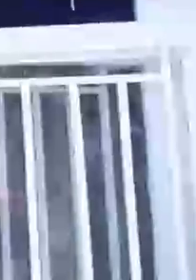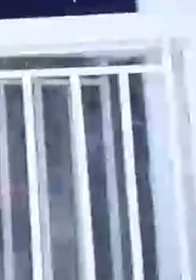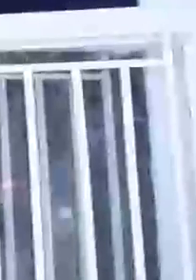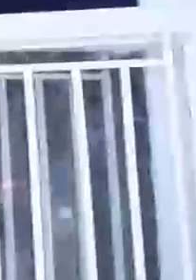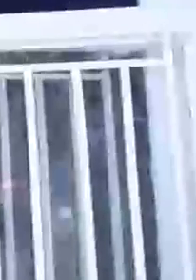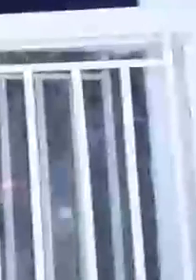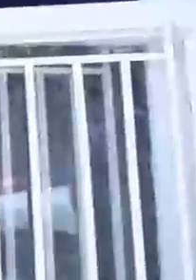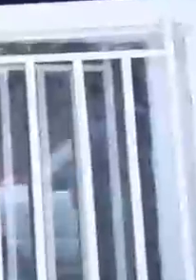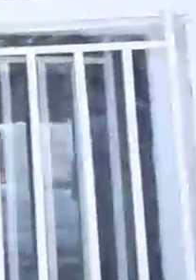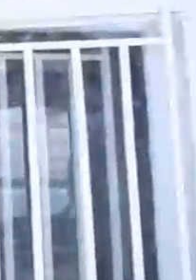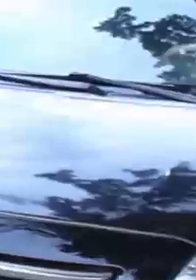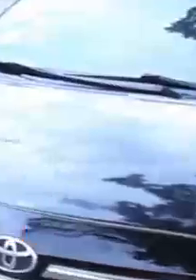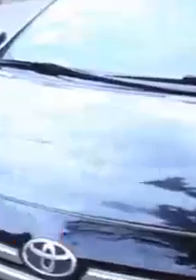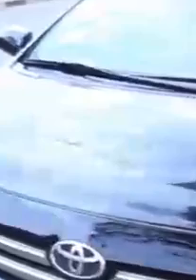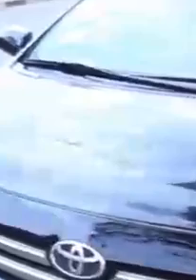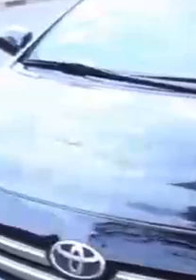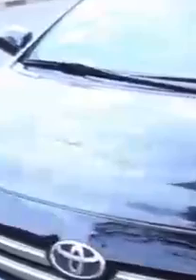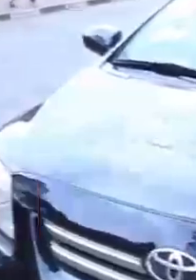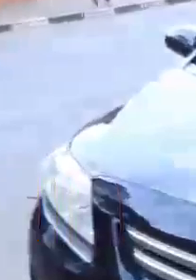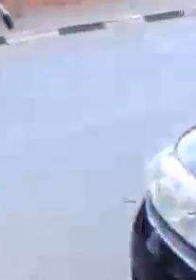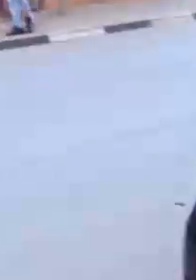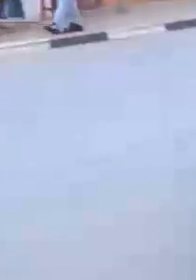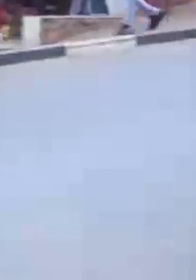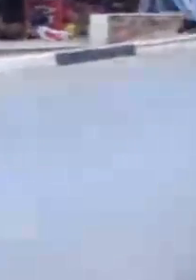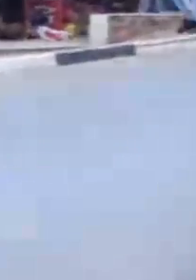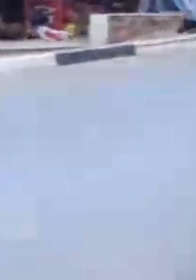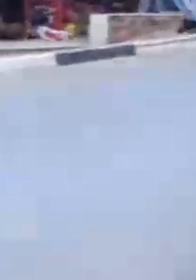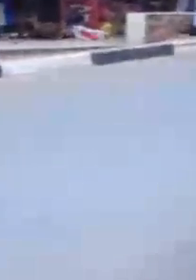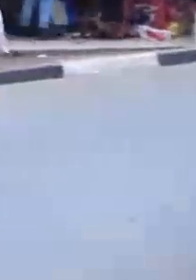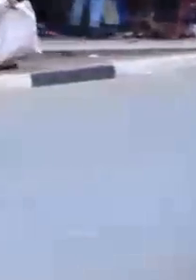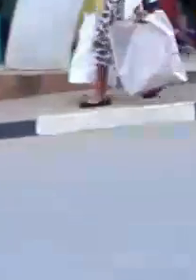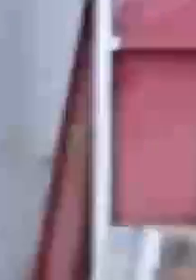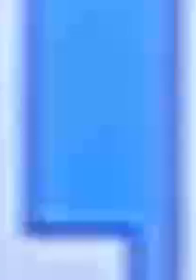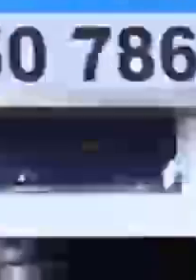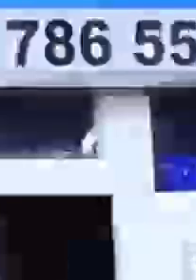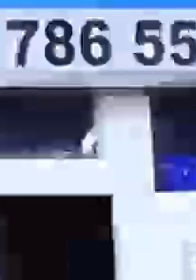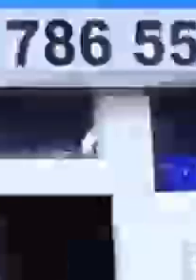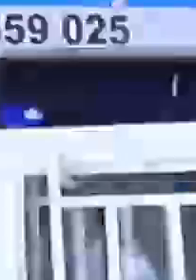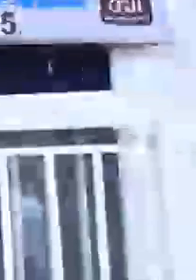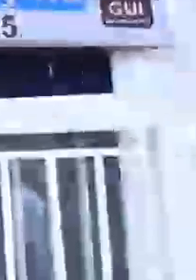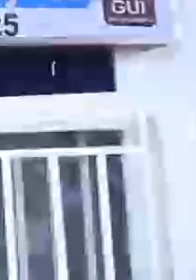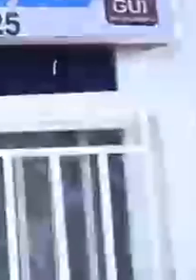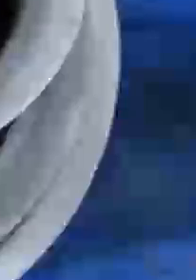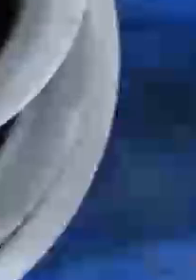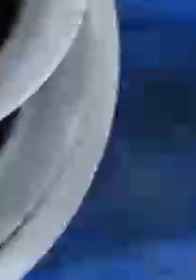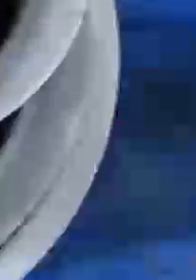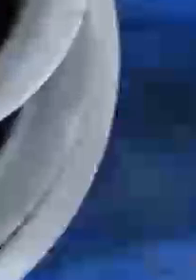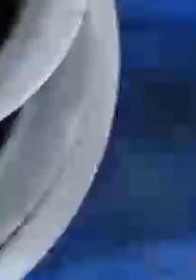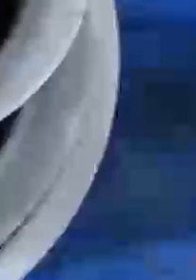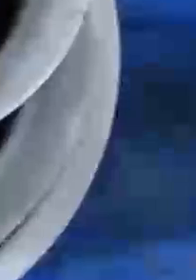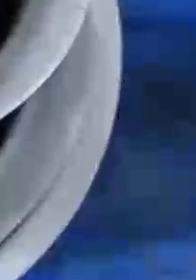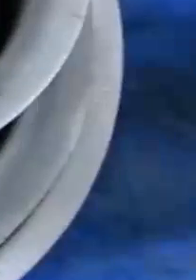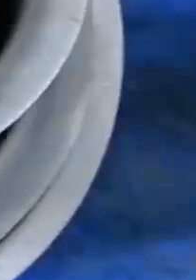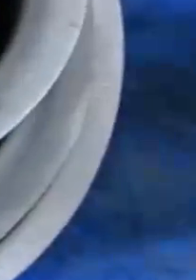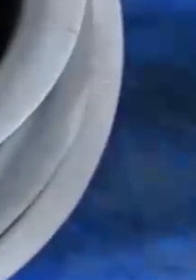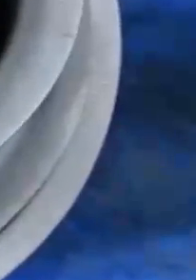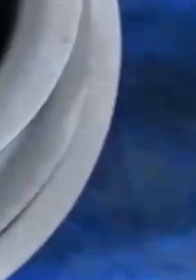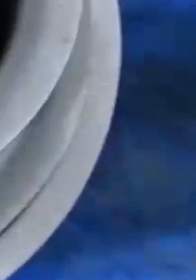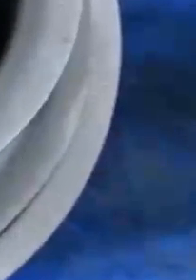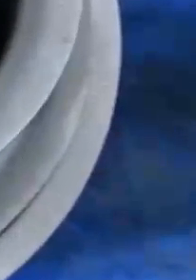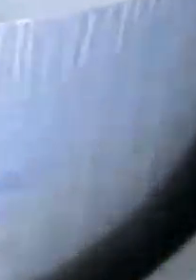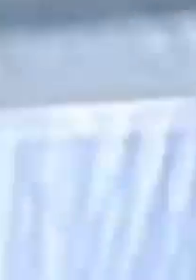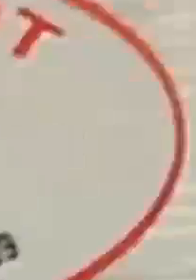detaye no kurangura amasafuriya meza mwadusanga mu muji munsi y'isoko ahateganye na la galette umanuka downtown cyangwa se mukadusanga ku